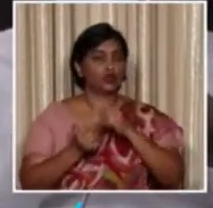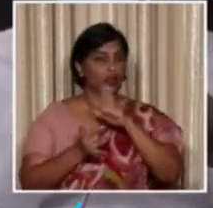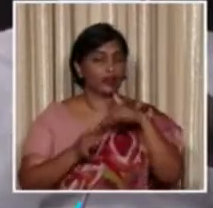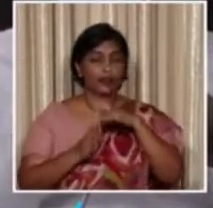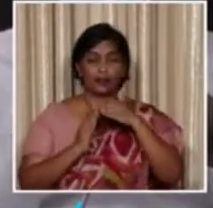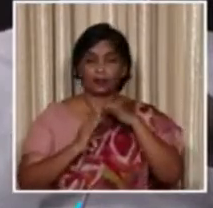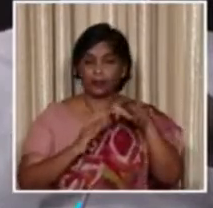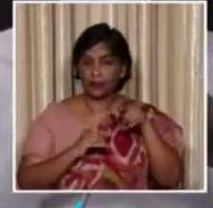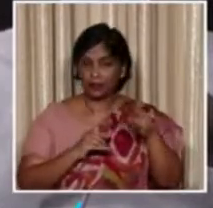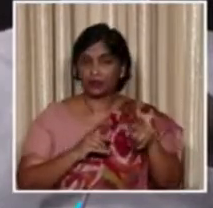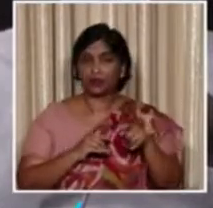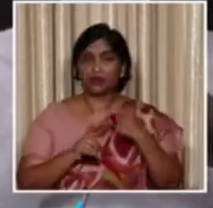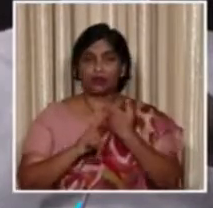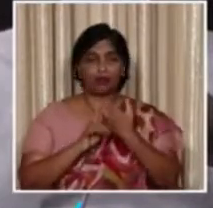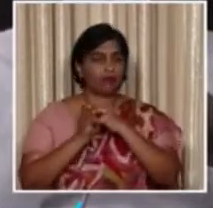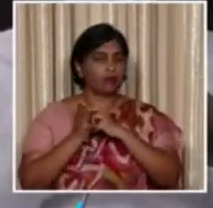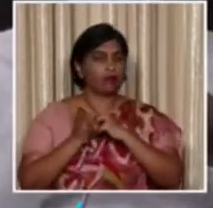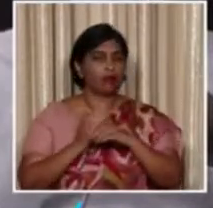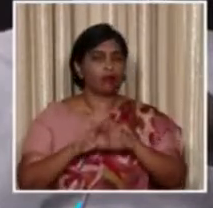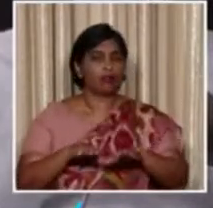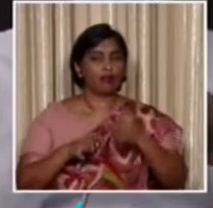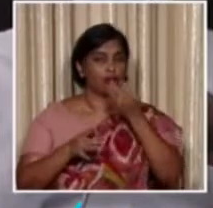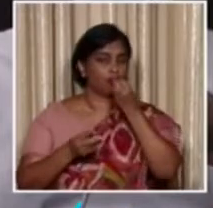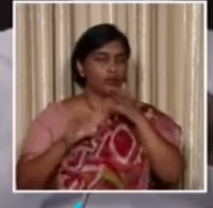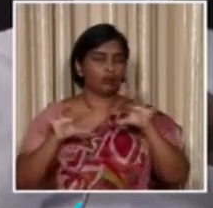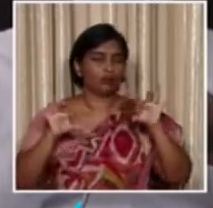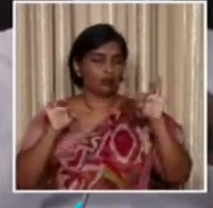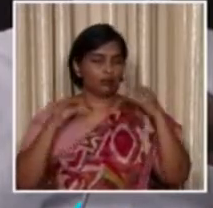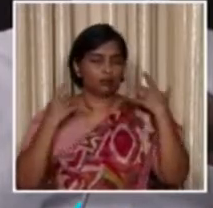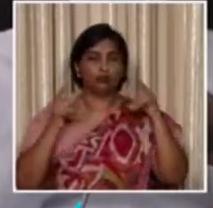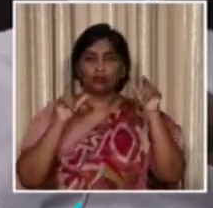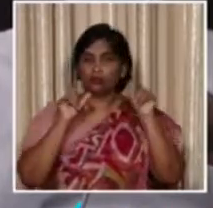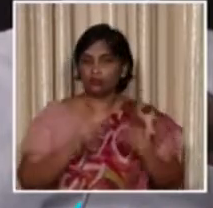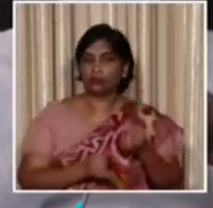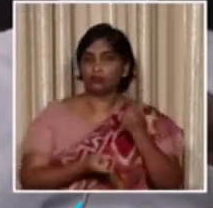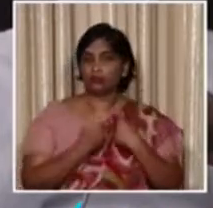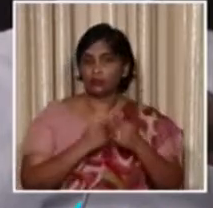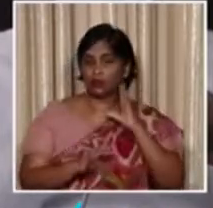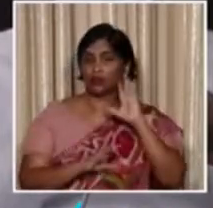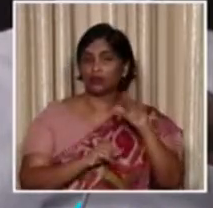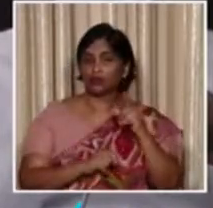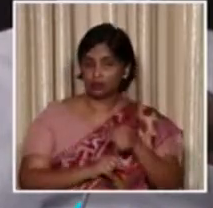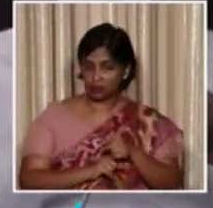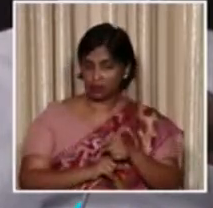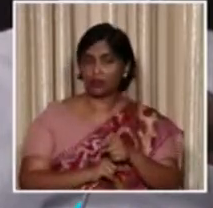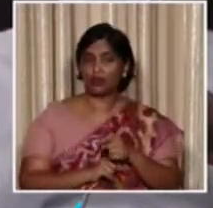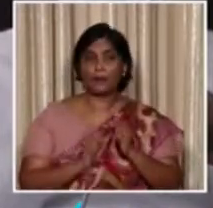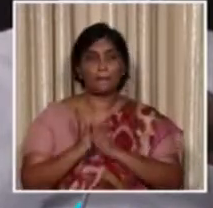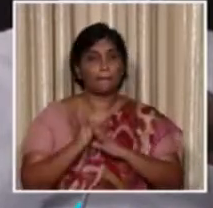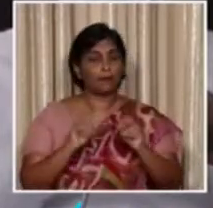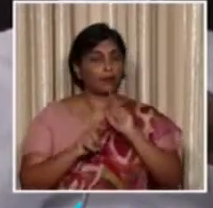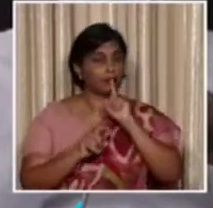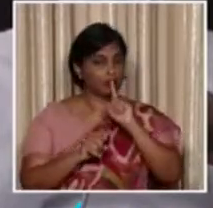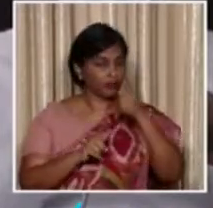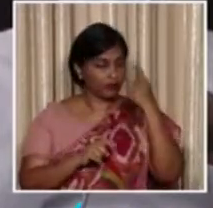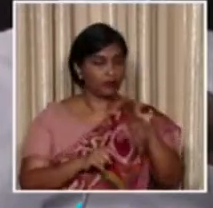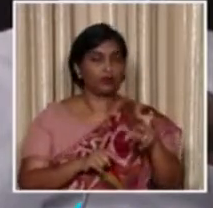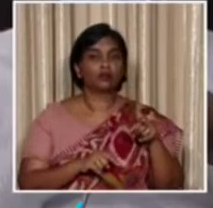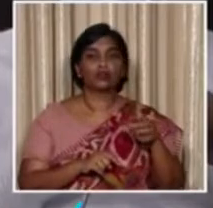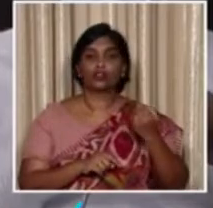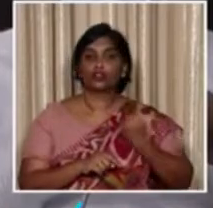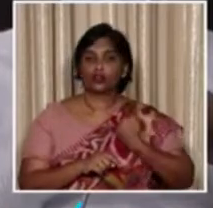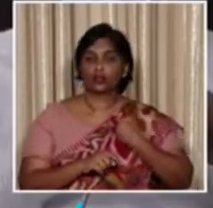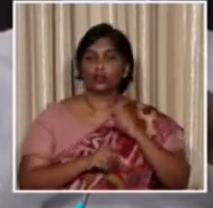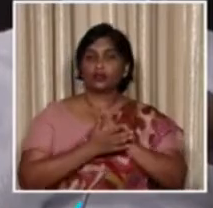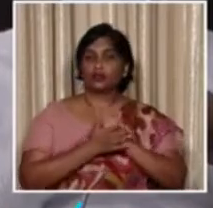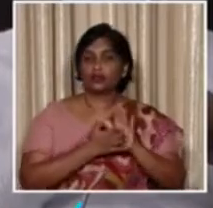ප්‍රදේශයේ කලාප කීපයක ළමා මන්දපෝෂණය පිළිබඳව කරන ලද සමීක්ෂණයක තොරතුරු මාධ්‍යයට හෙළි කිරීම නිසා වෛද්‍ය